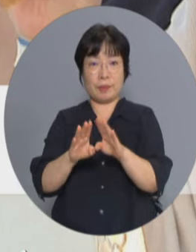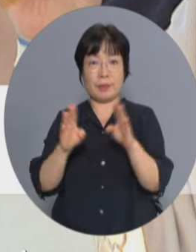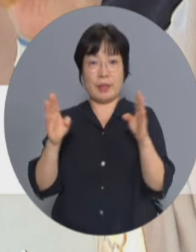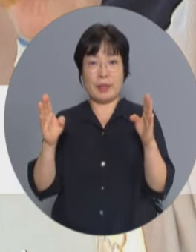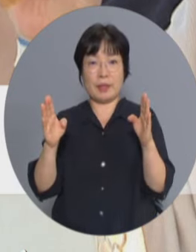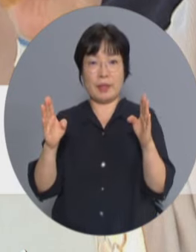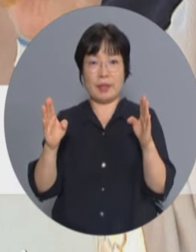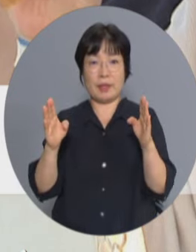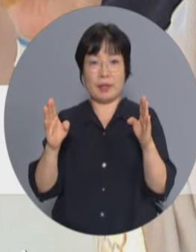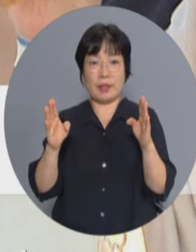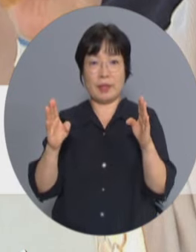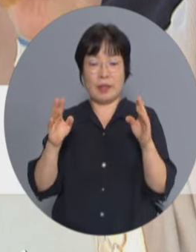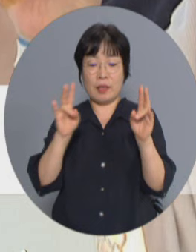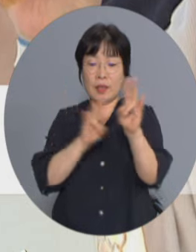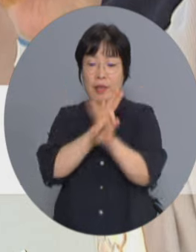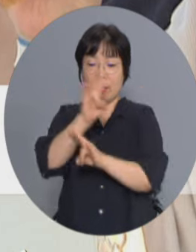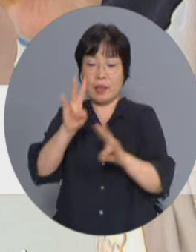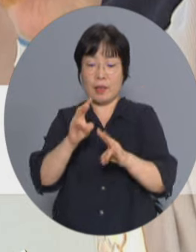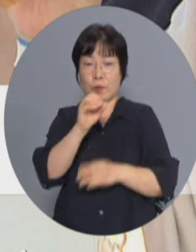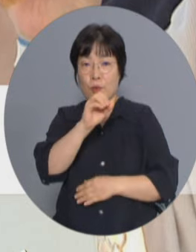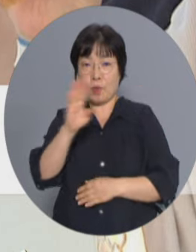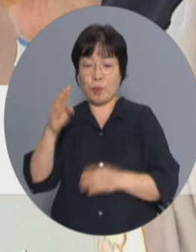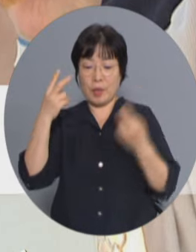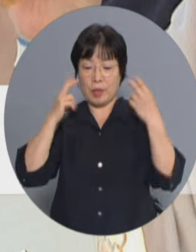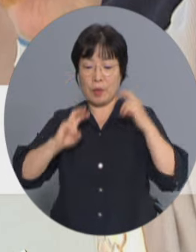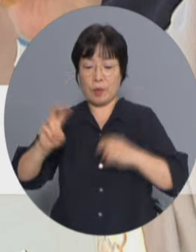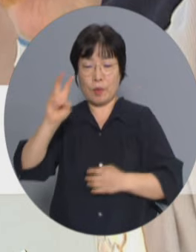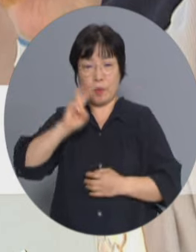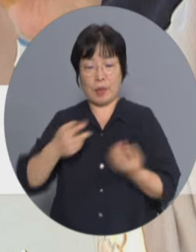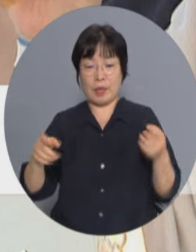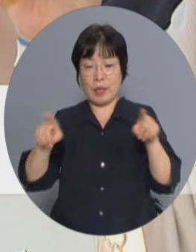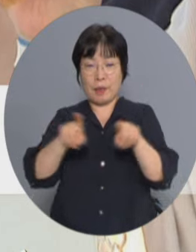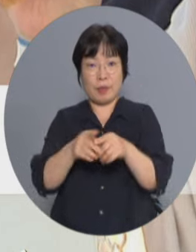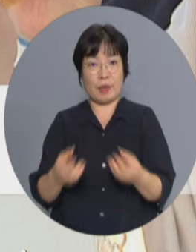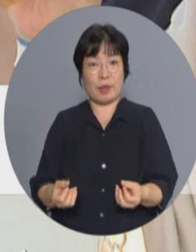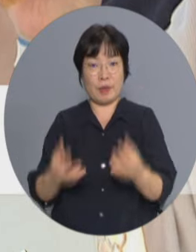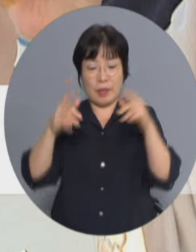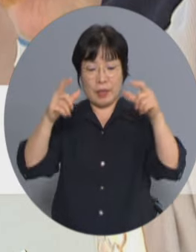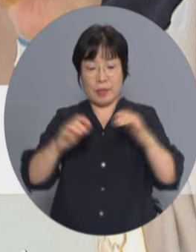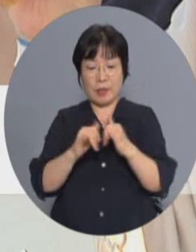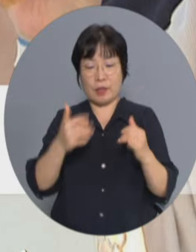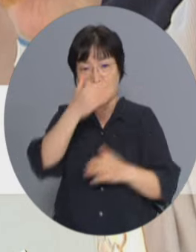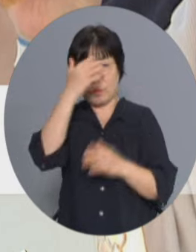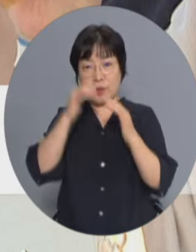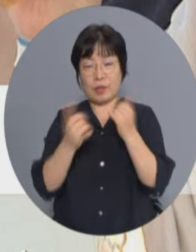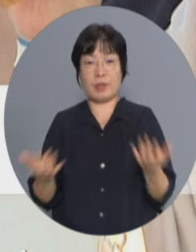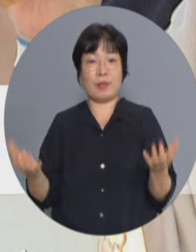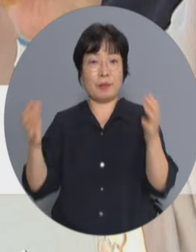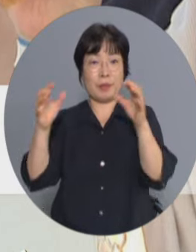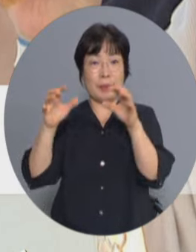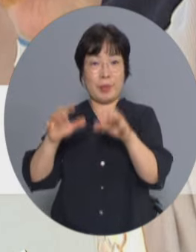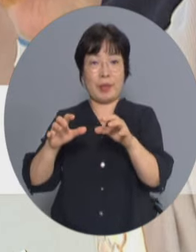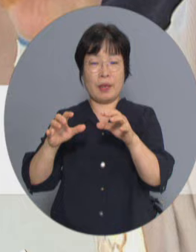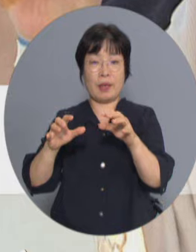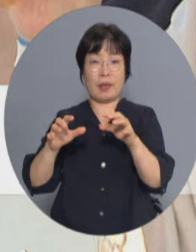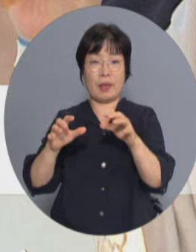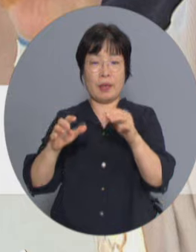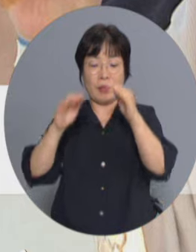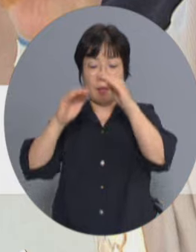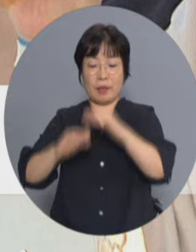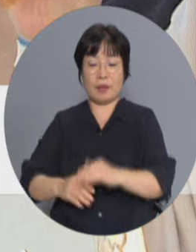올랐습니다 네덜란드 표 맥주와 음악이 함께하는 축제에 지역민은 물론 관광객들이 몰리고